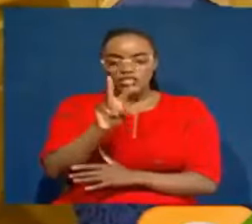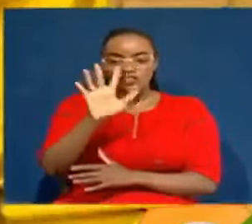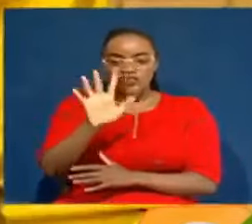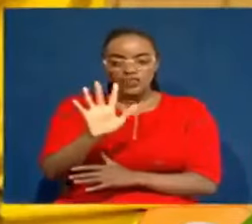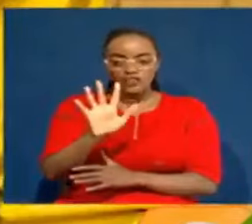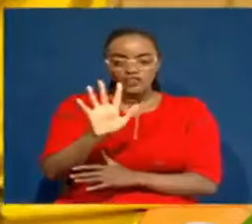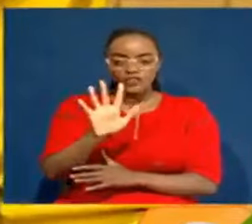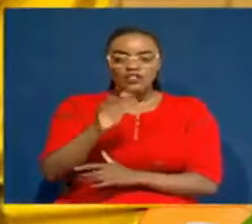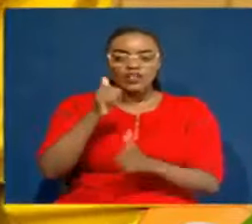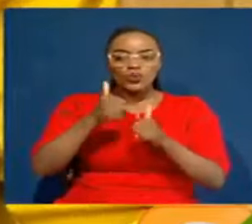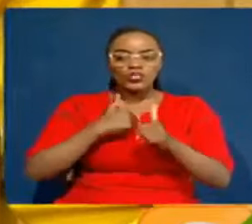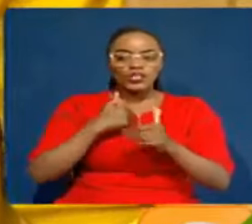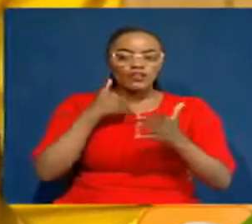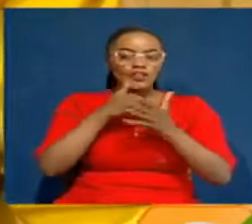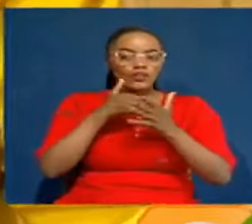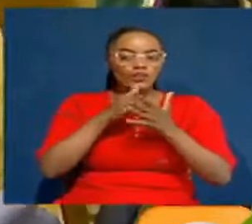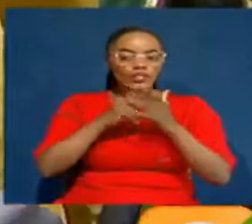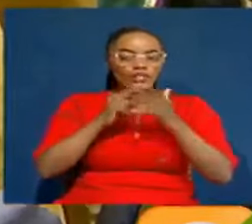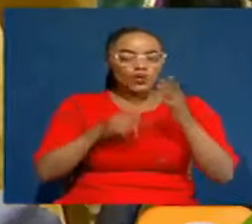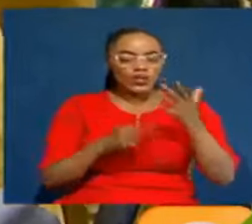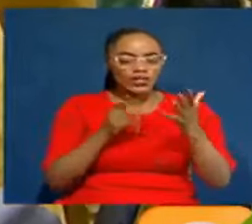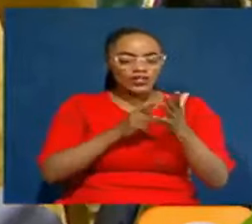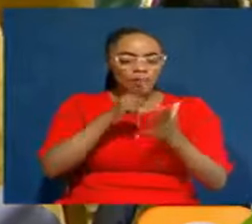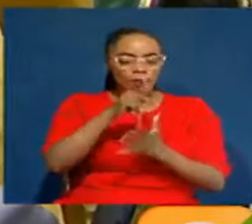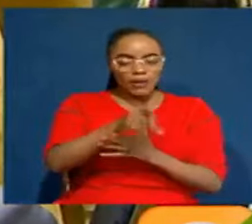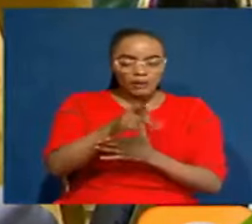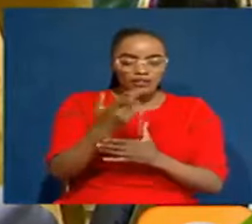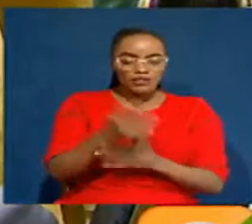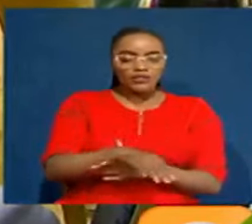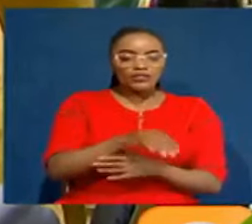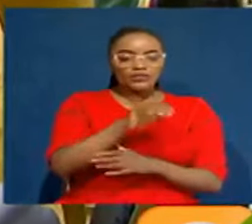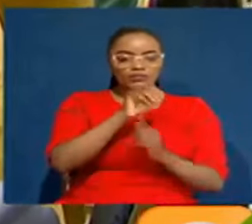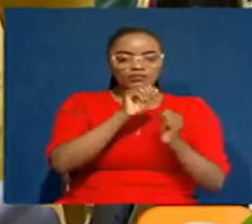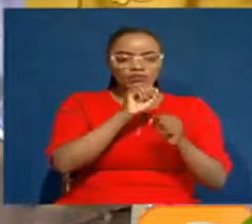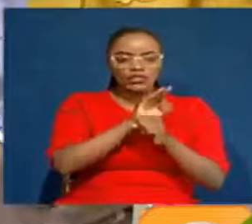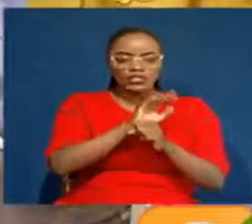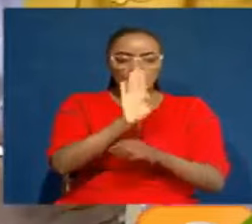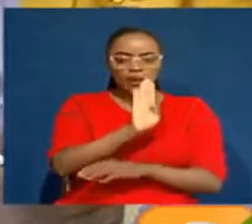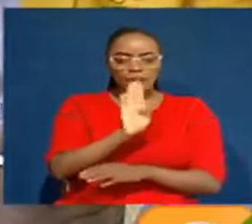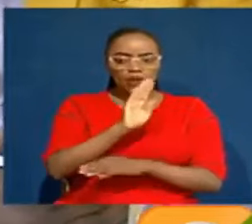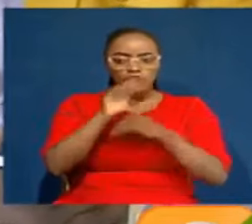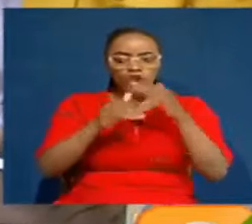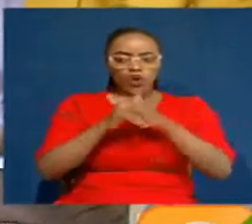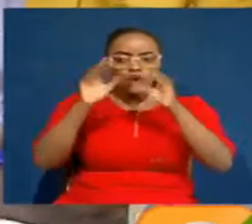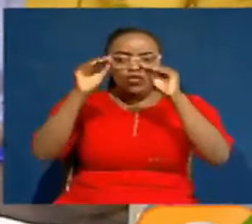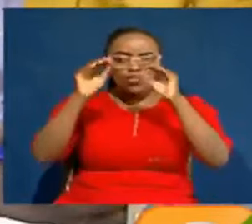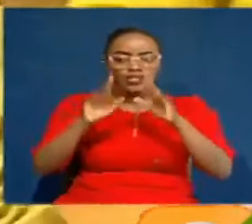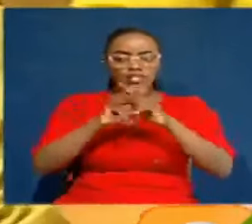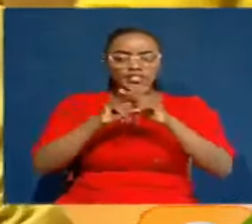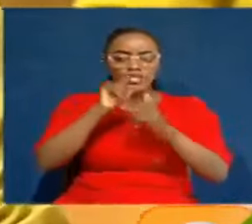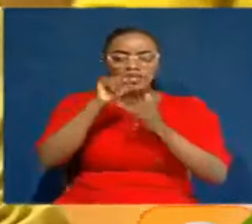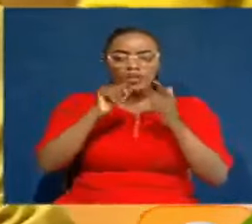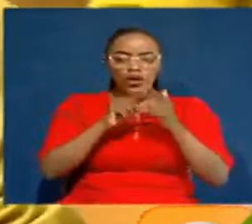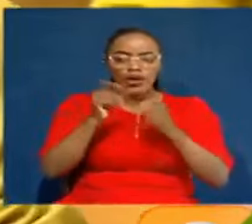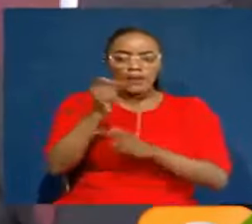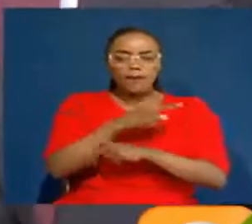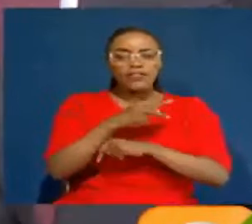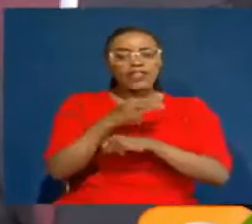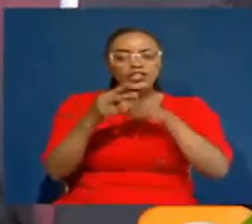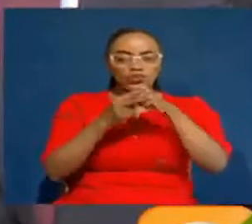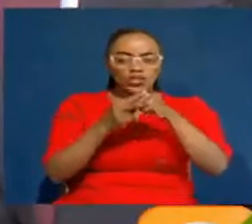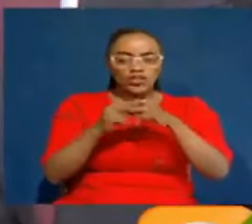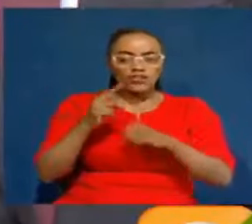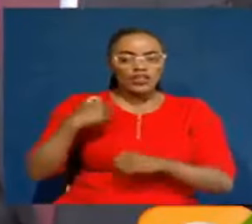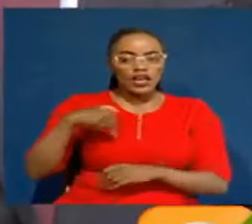2025 unaojumuisha malipo ya shilingi bilioni 13 kwa walimu kuanzia mwezi Julai. We